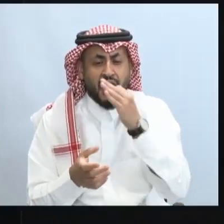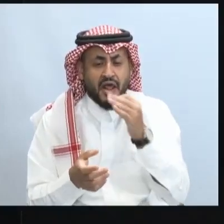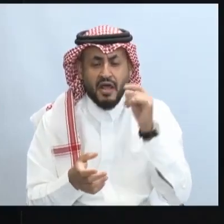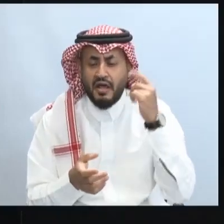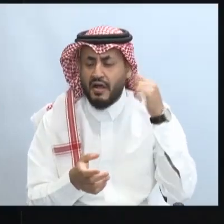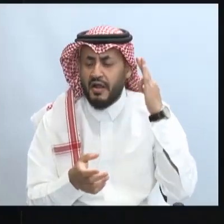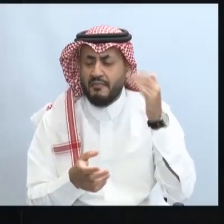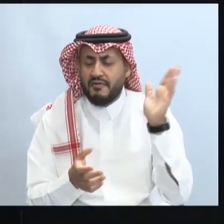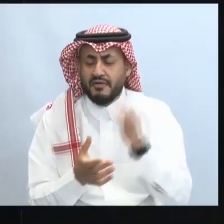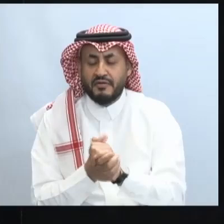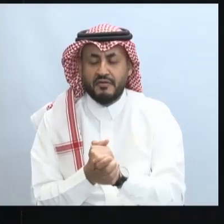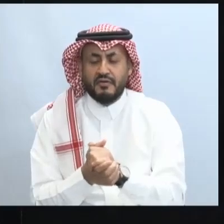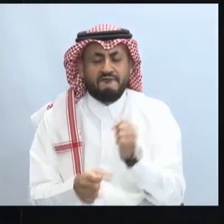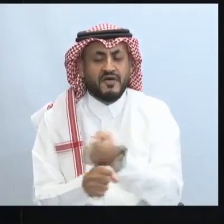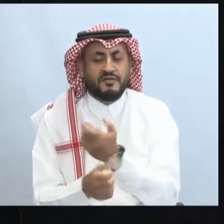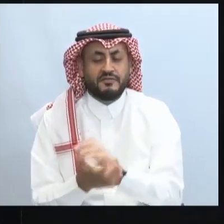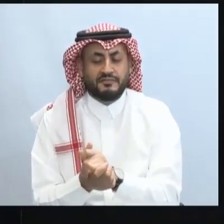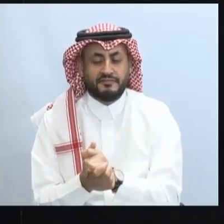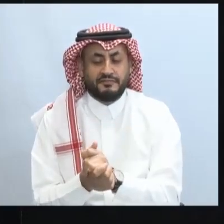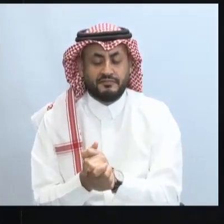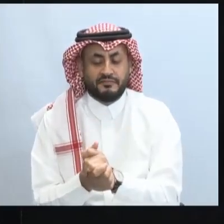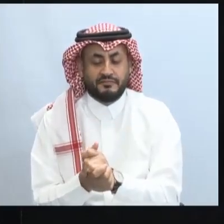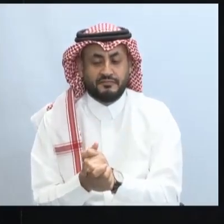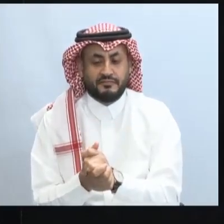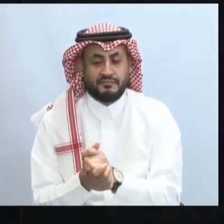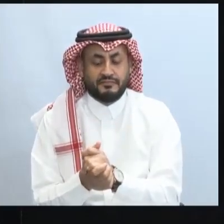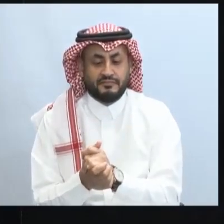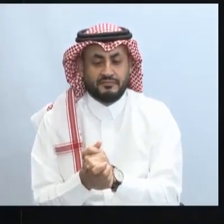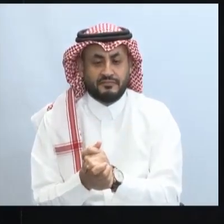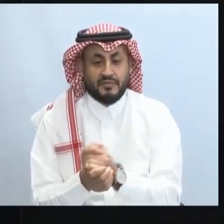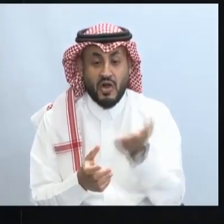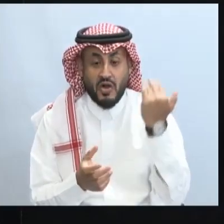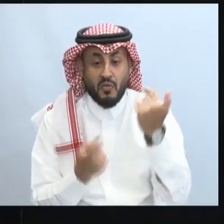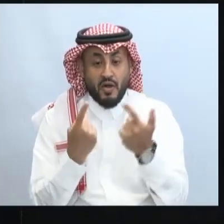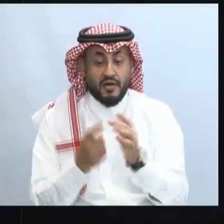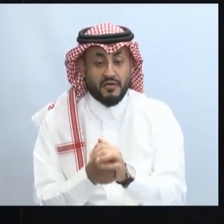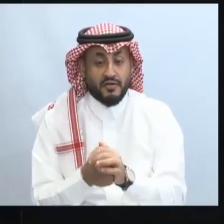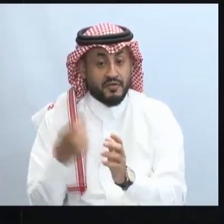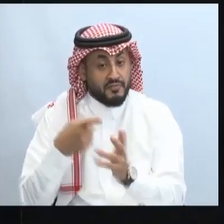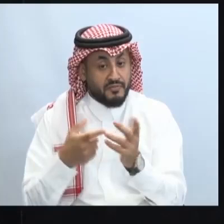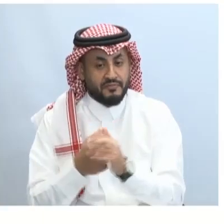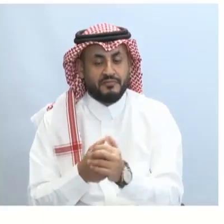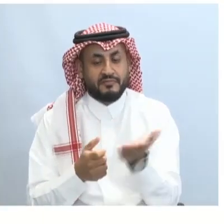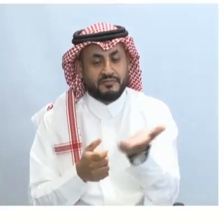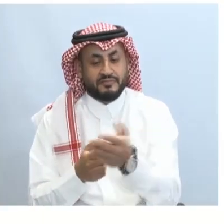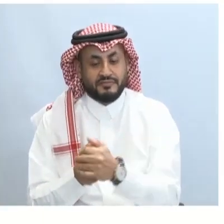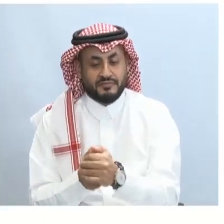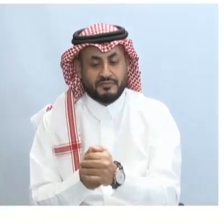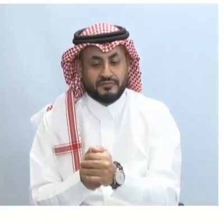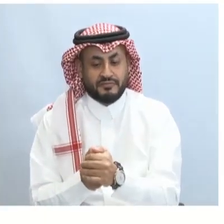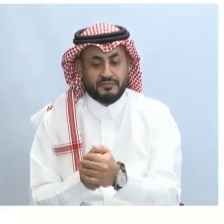ايضا هناك خيارات السؤال الاول كما اخذتم فيه من اخذ عشره منكم احسنتم السؤال